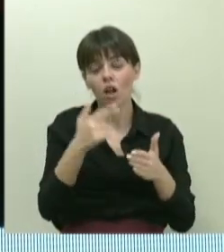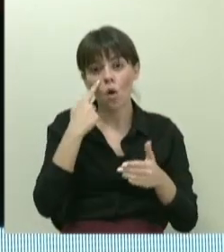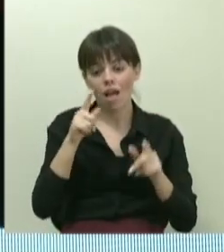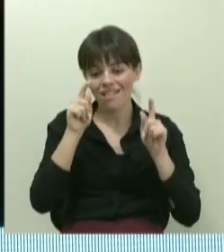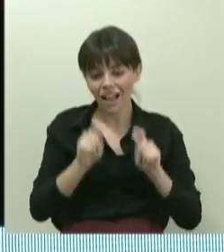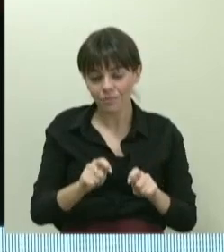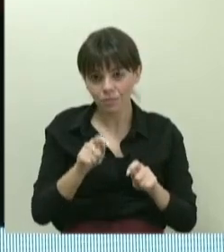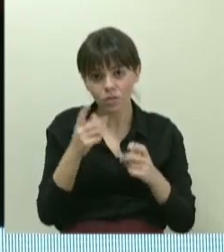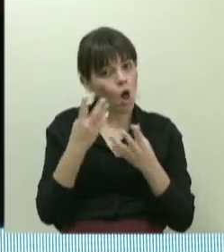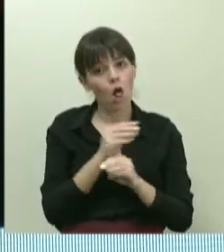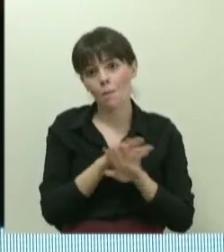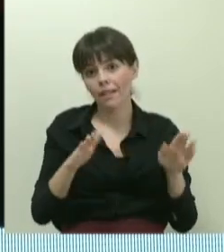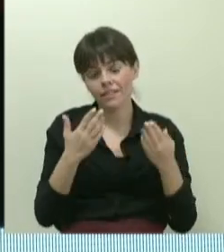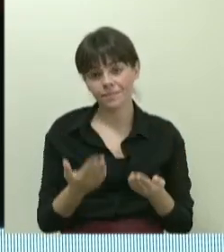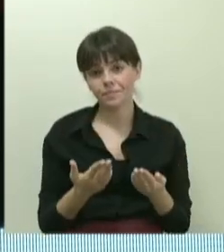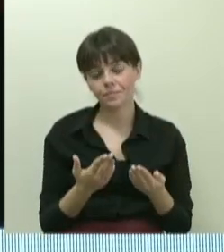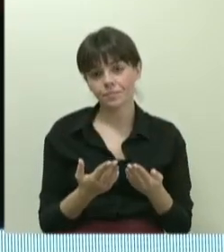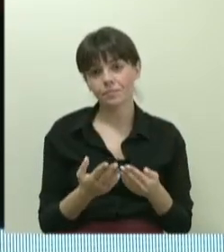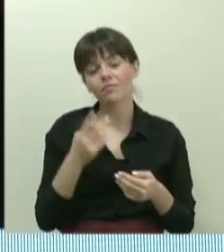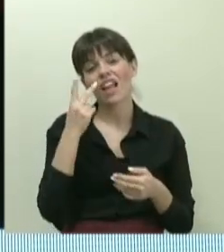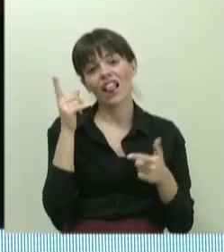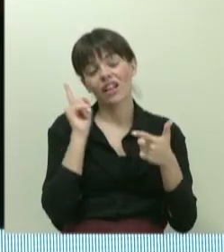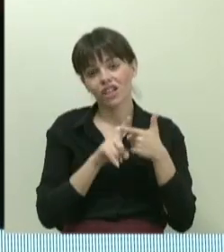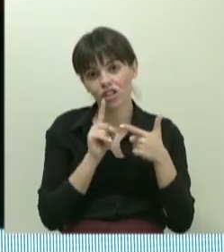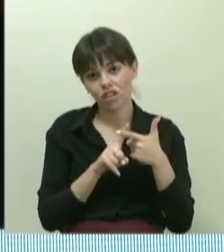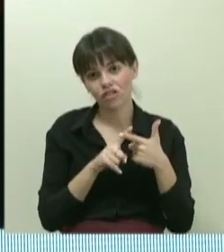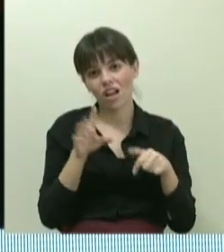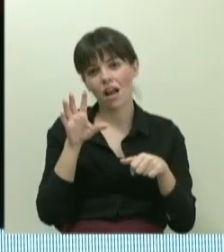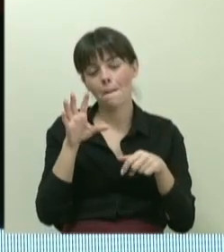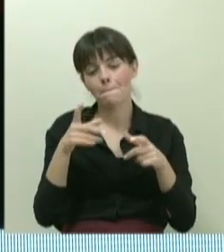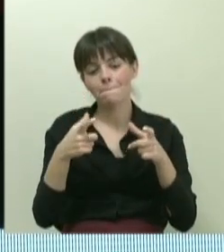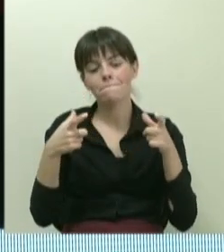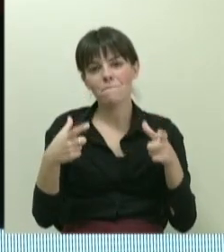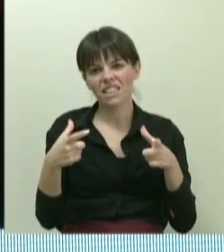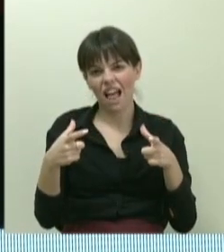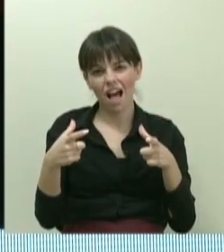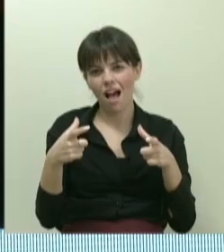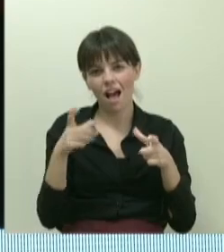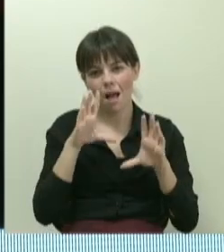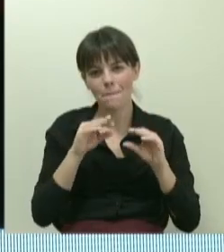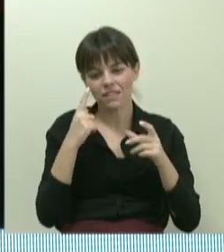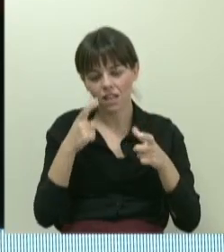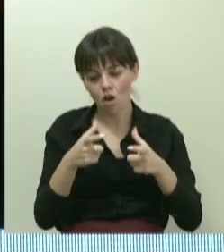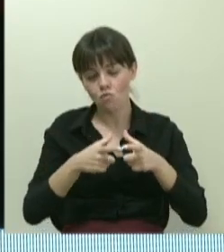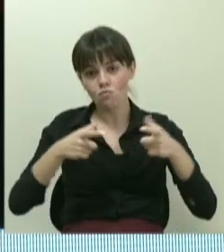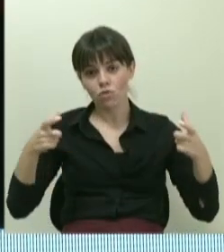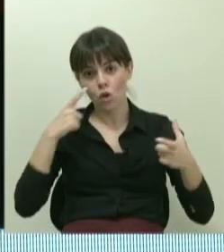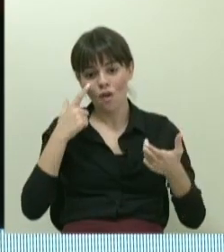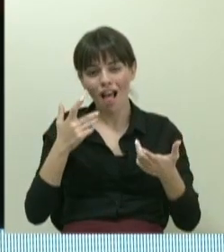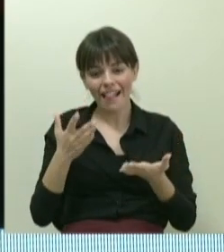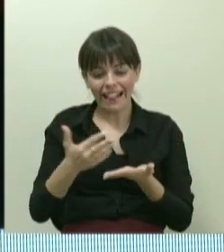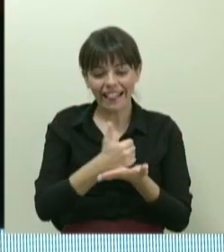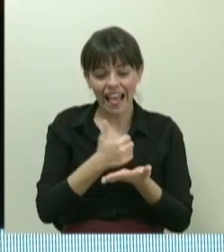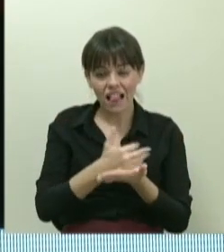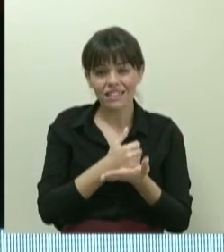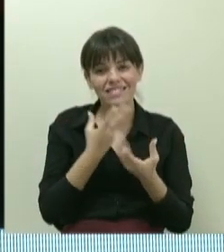yaptıklarımızda o olmadı. İkincisi de pastayı büyütürken geliri daha adil